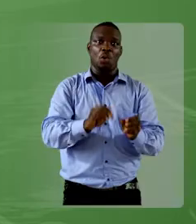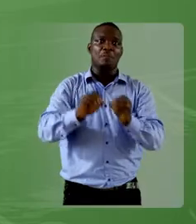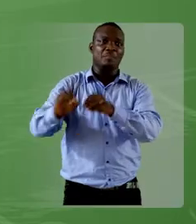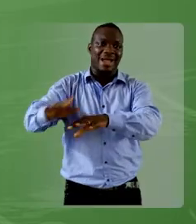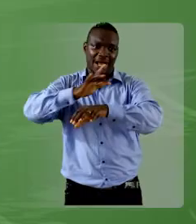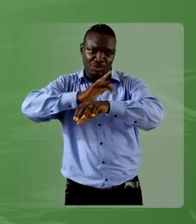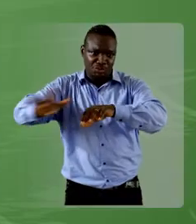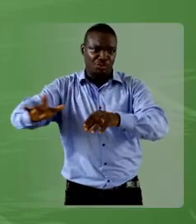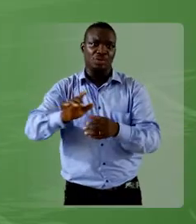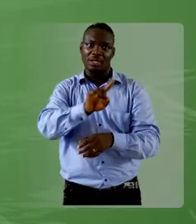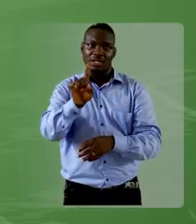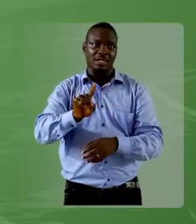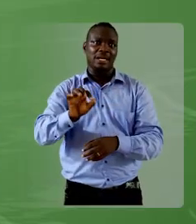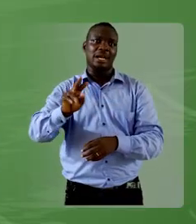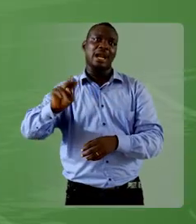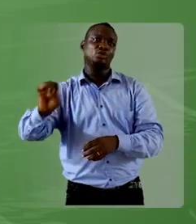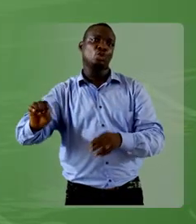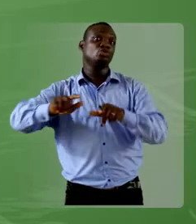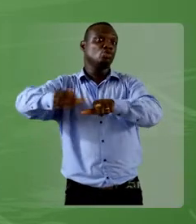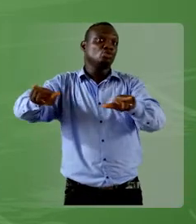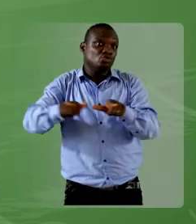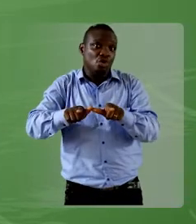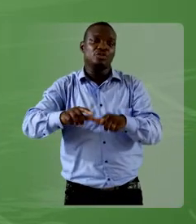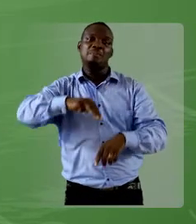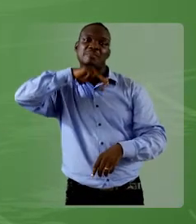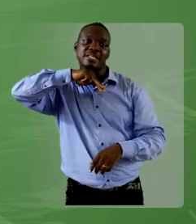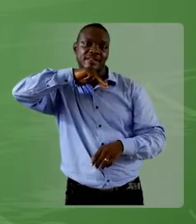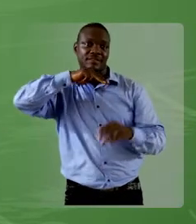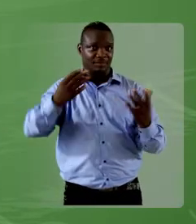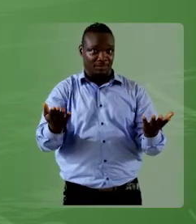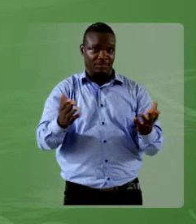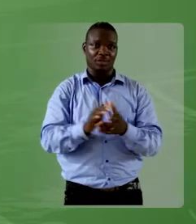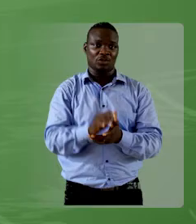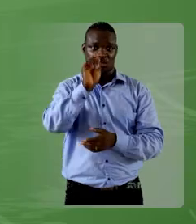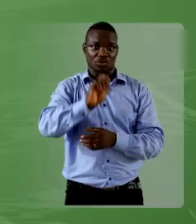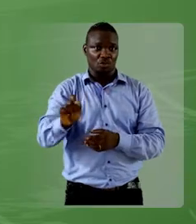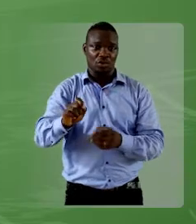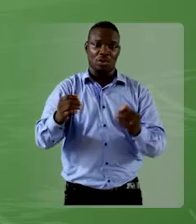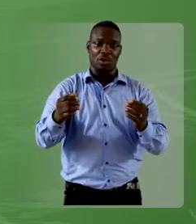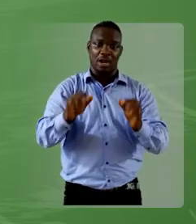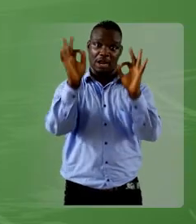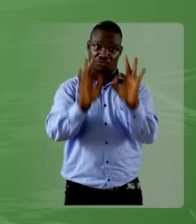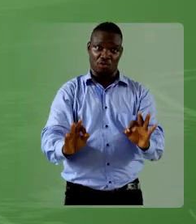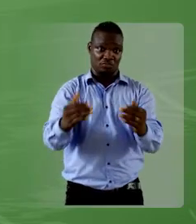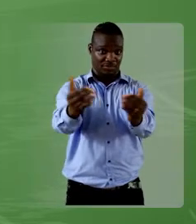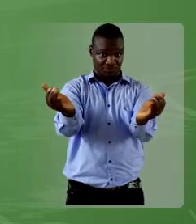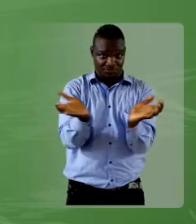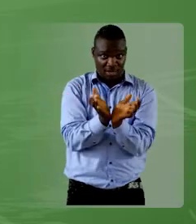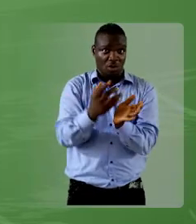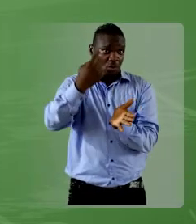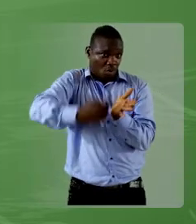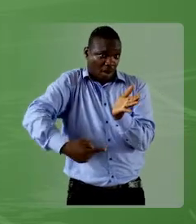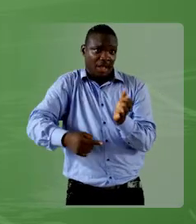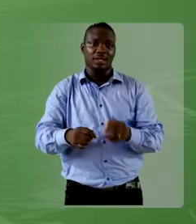nu la zone minéralisée. Je reprends que l'exploitation en forme de cuvette